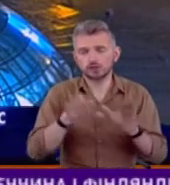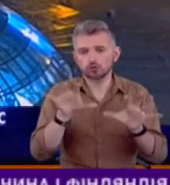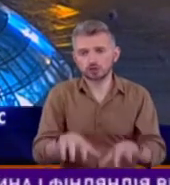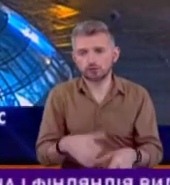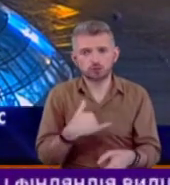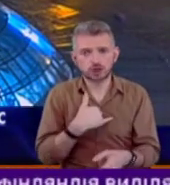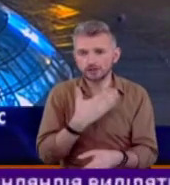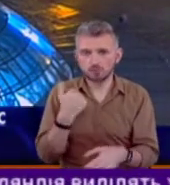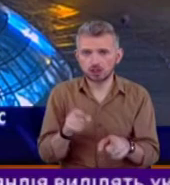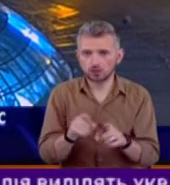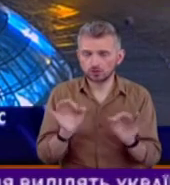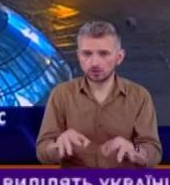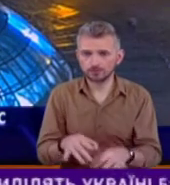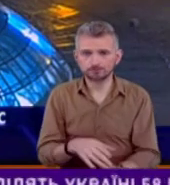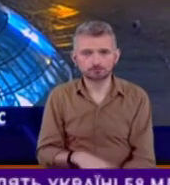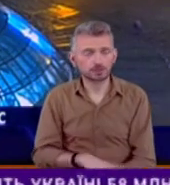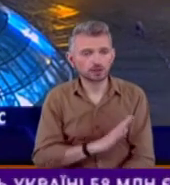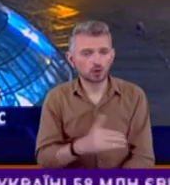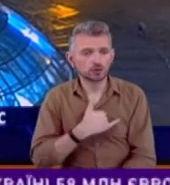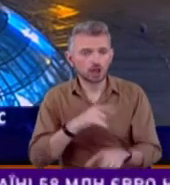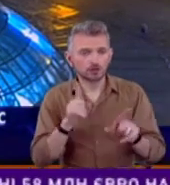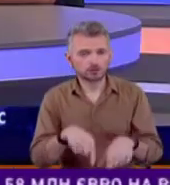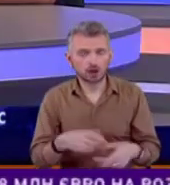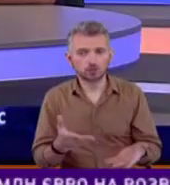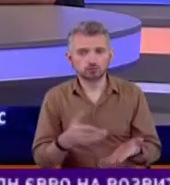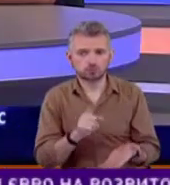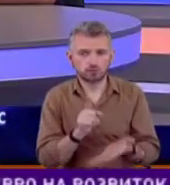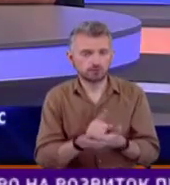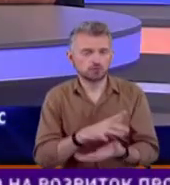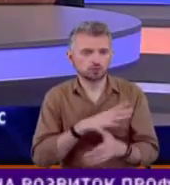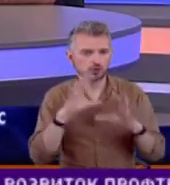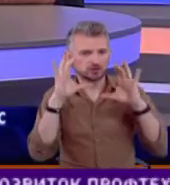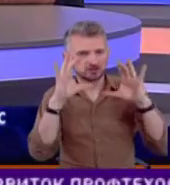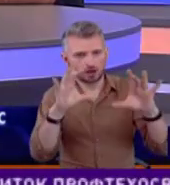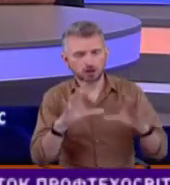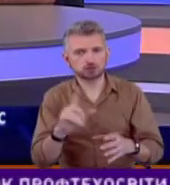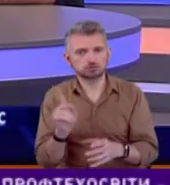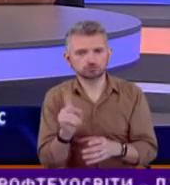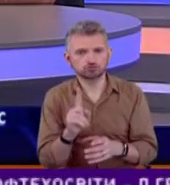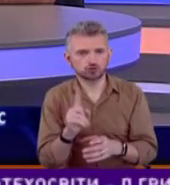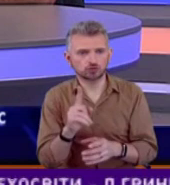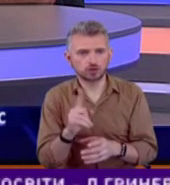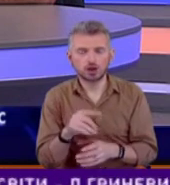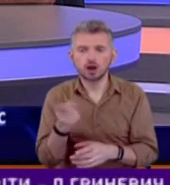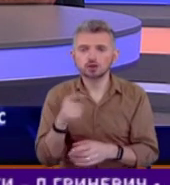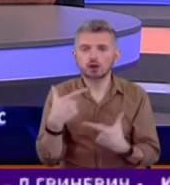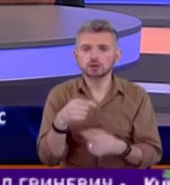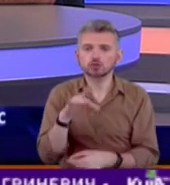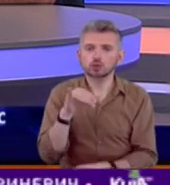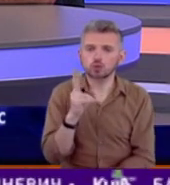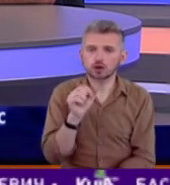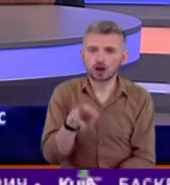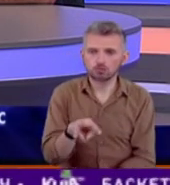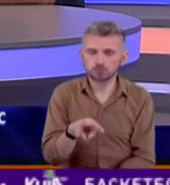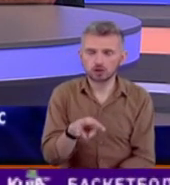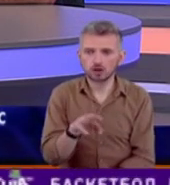Наш, здається, немає такого. Ні, так у нас також стан повинні стояти знаки, якщо йде... Ні, там, де труками. Сьогодні, так. Да.